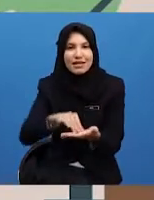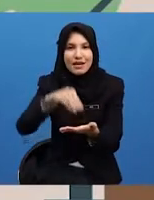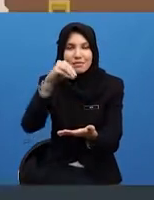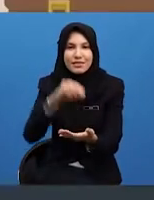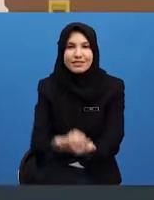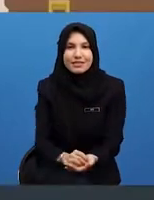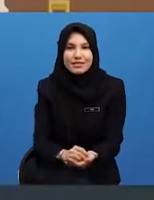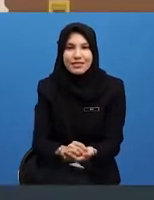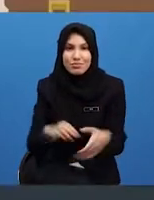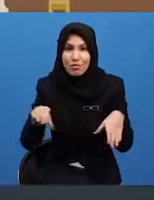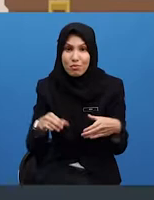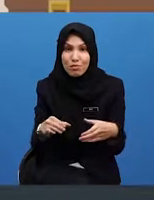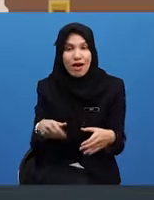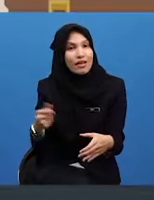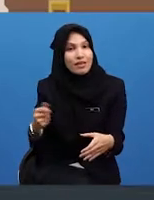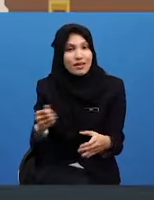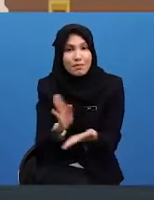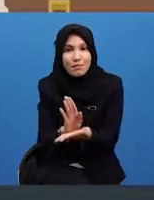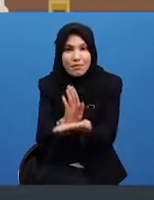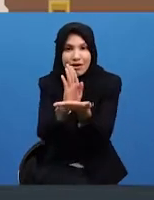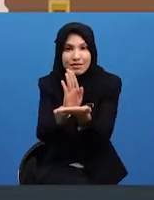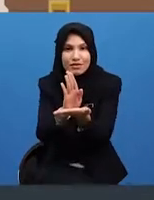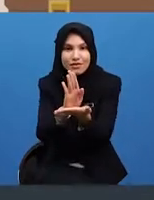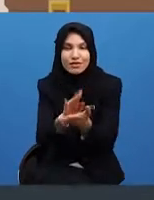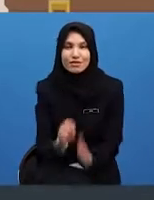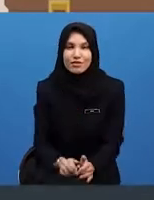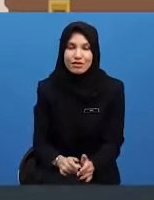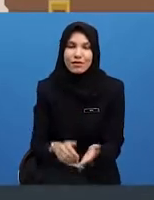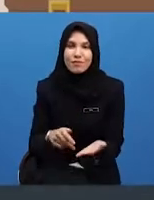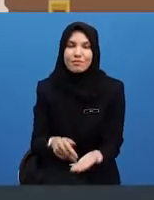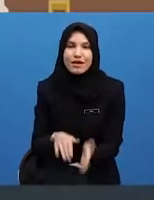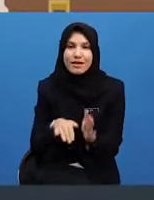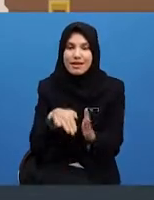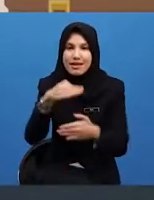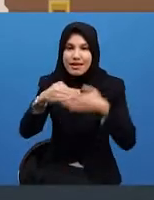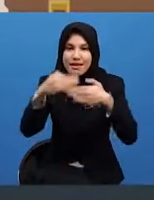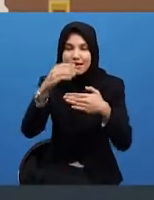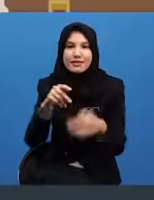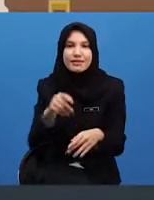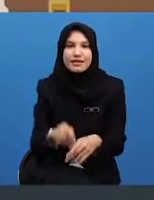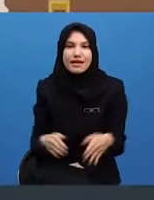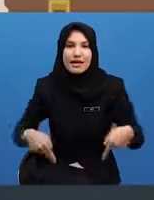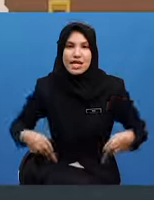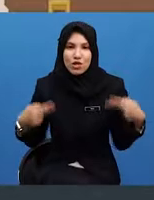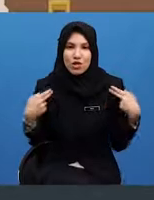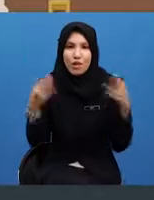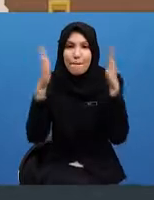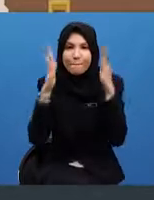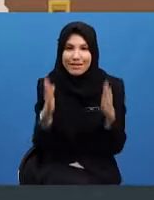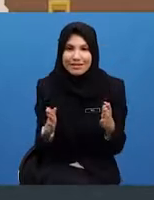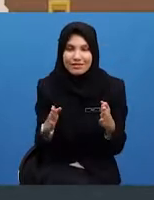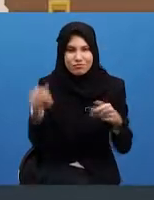mencipta alat yang dapat membantu meningkat taraf hidup manusia. Sains sememangnya menarik